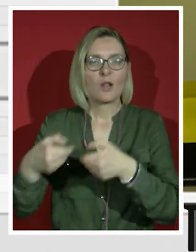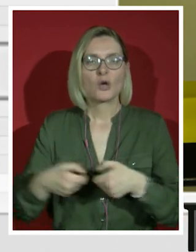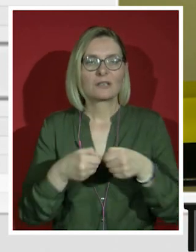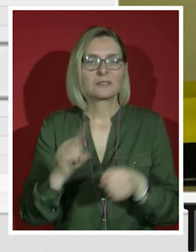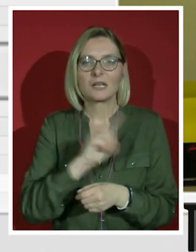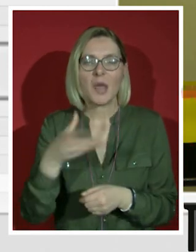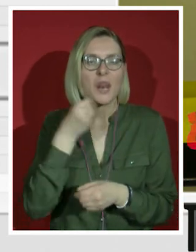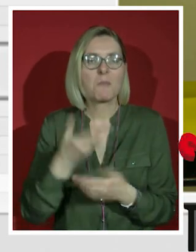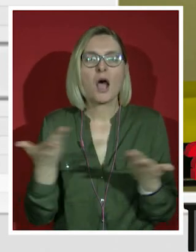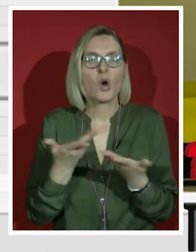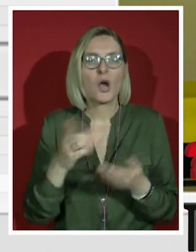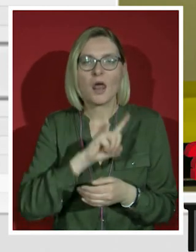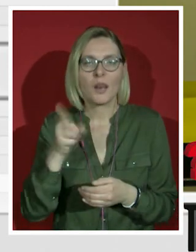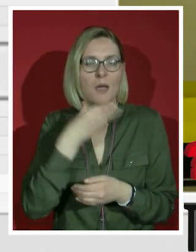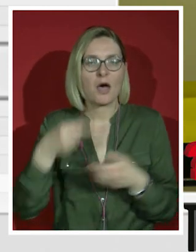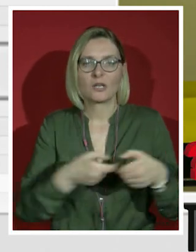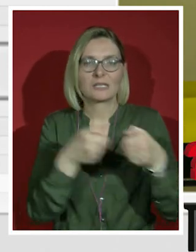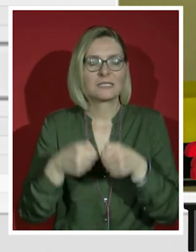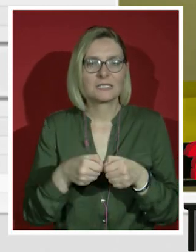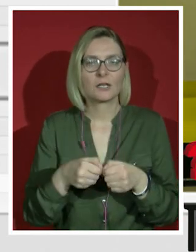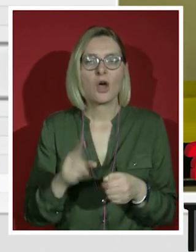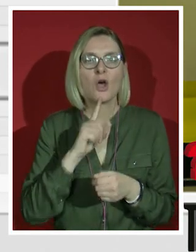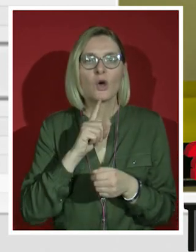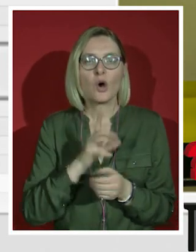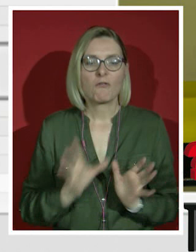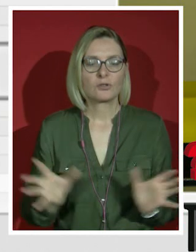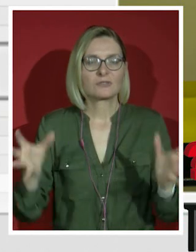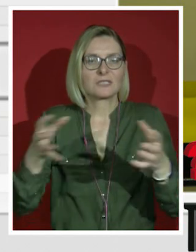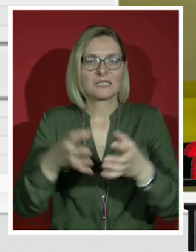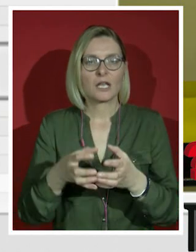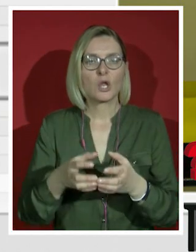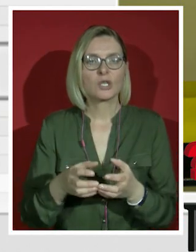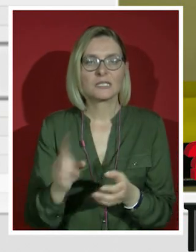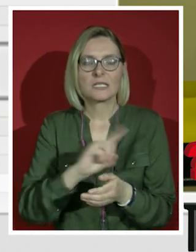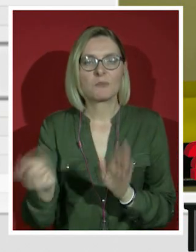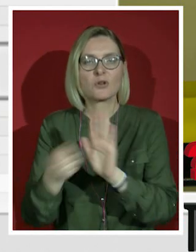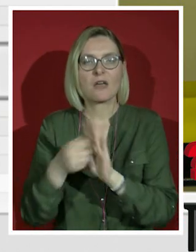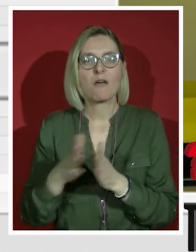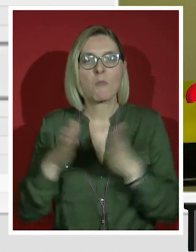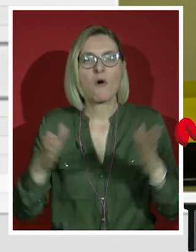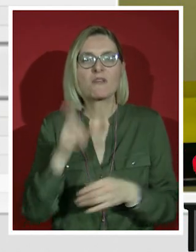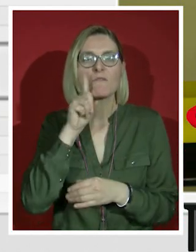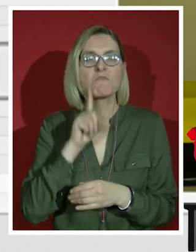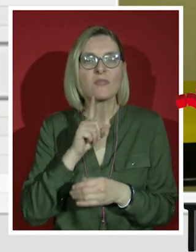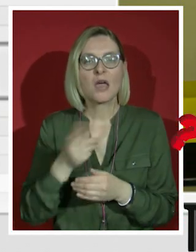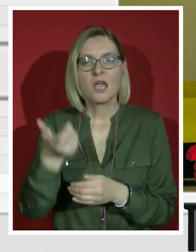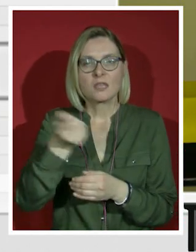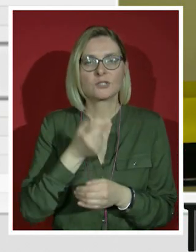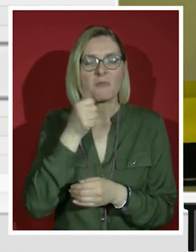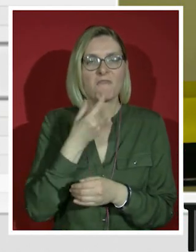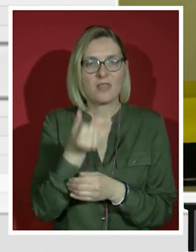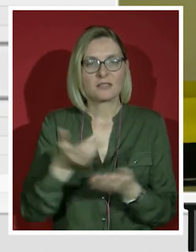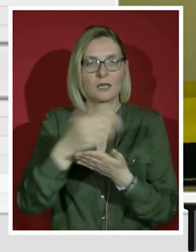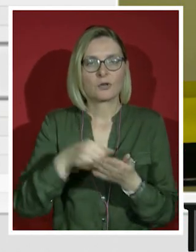нема. А кога нема организирано, кога не се земаат во целост да се предадат по голема количина и да се добие некаква финансиска корист од